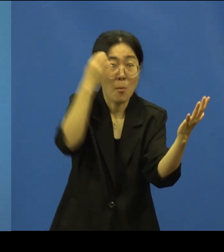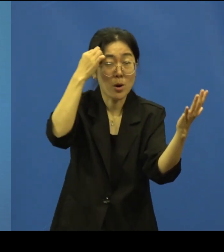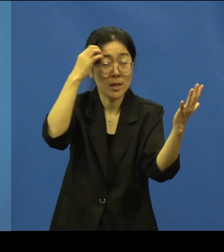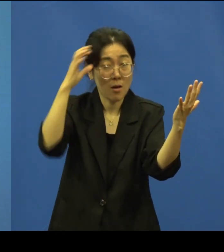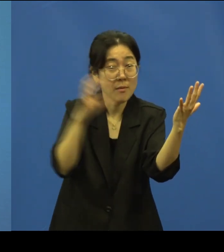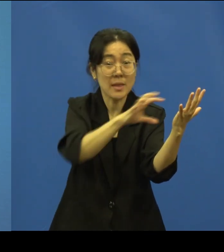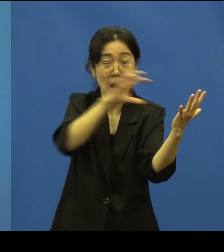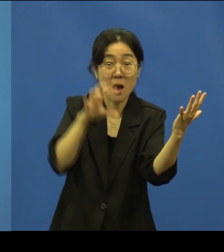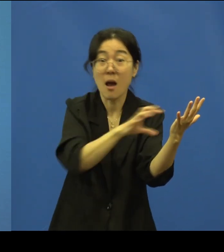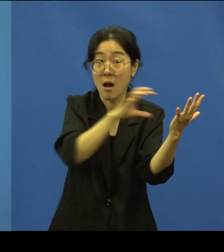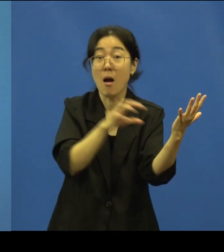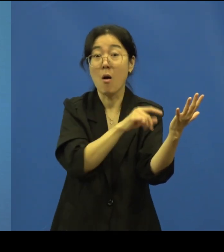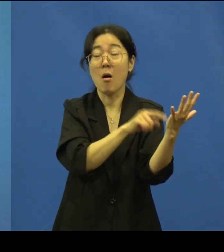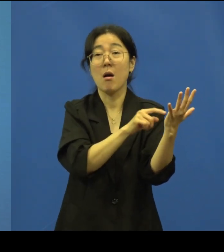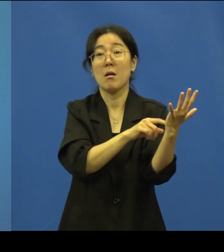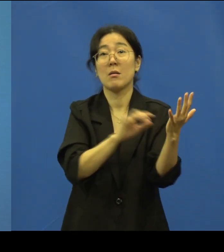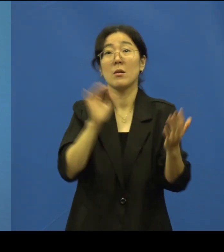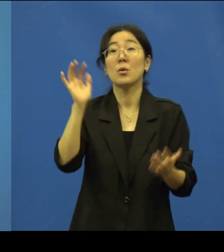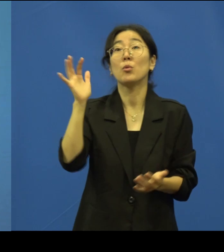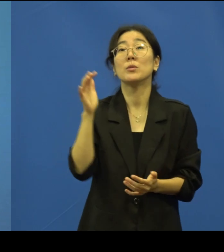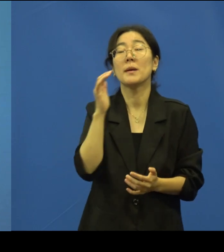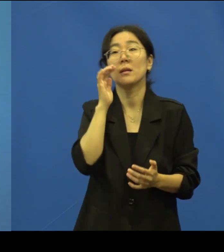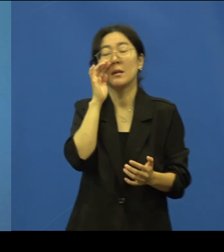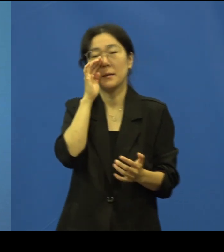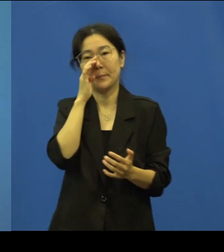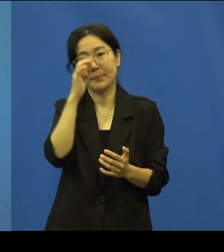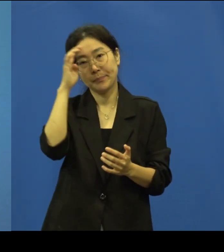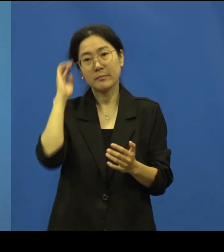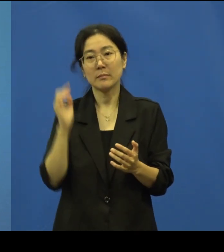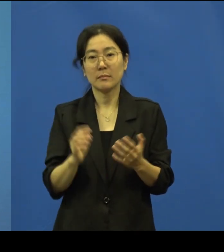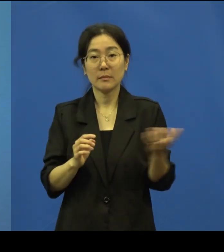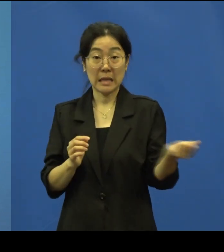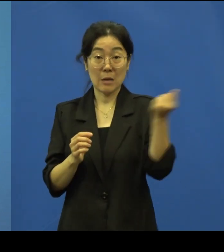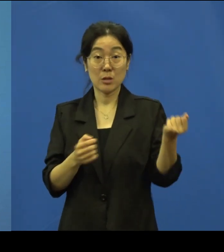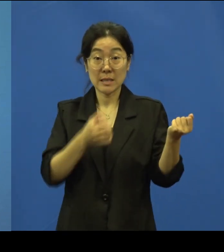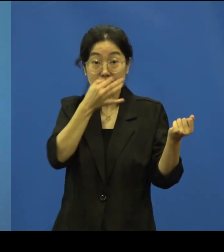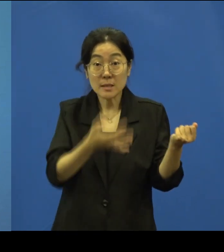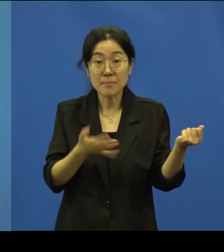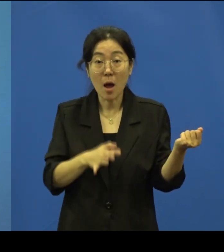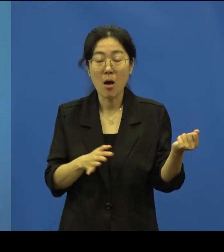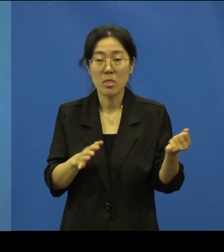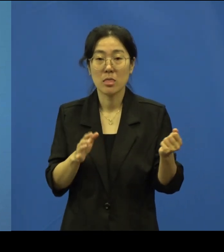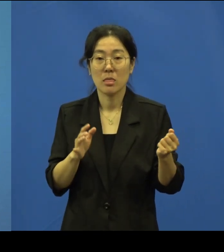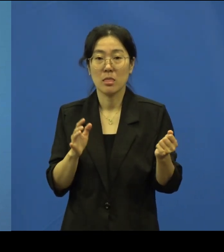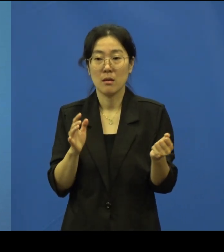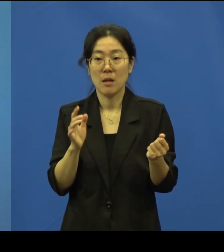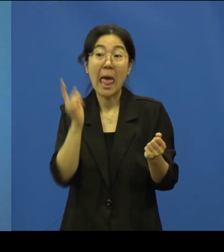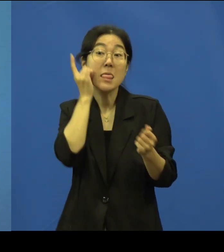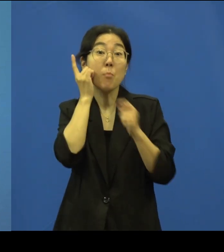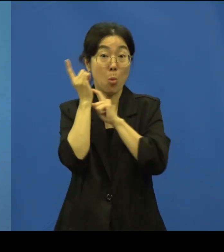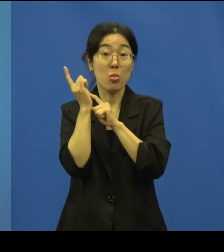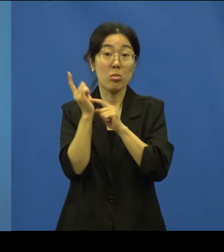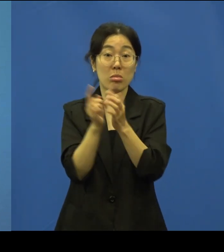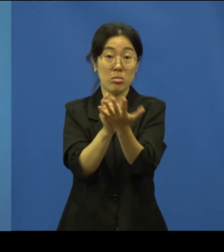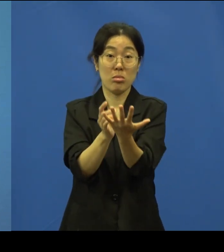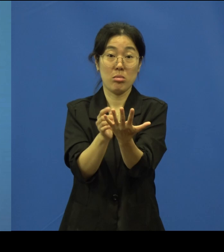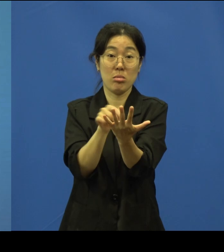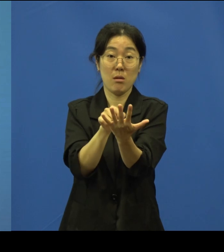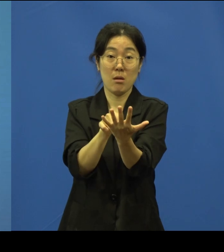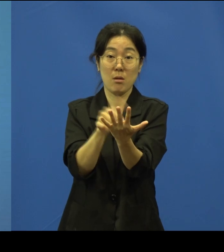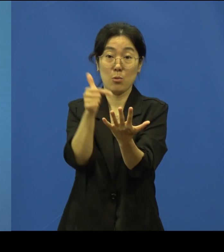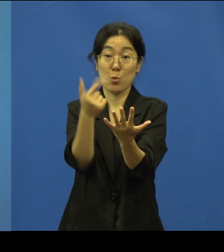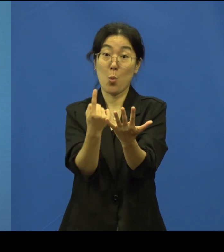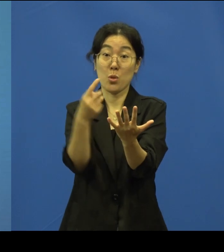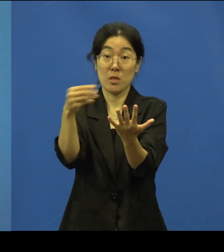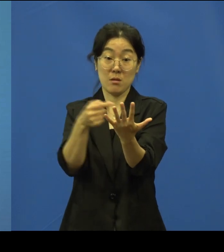예전에는 노트로 된 수첩을 썼지만 요즘에는 핸드폰 안에, 스마트폰 안에 이 노트 앱이 있잖아요.